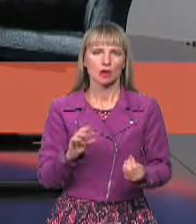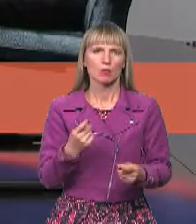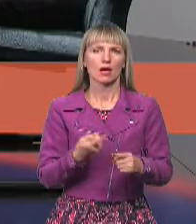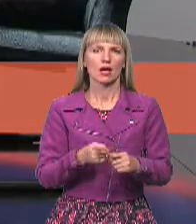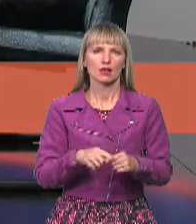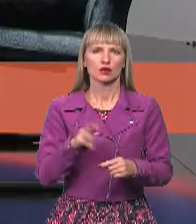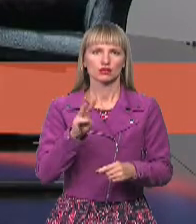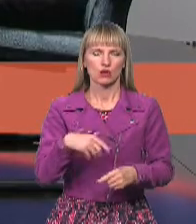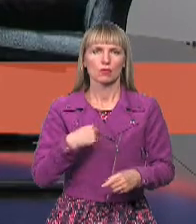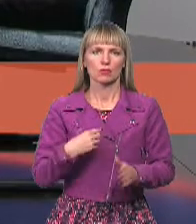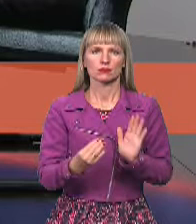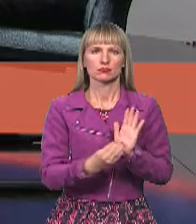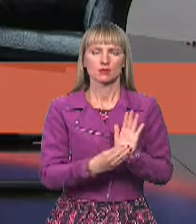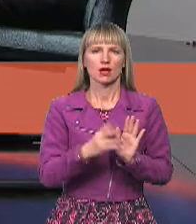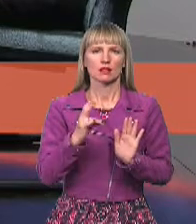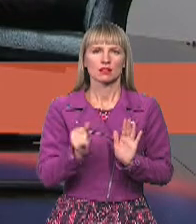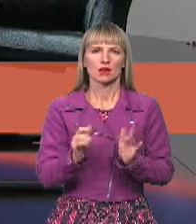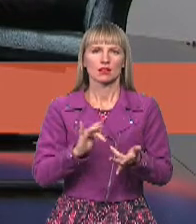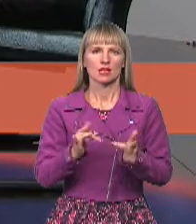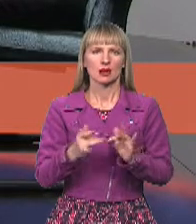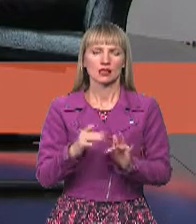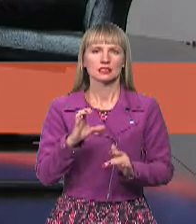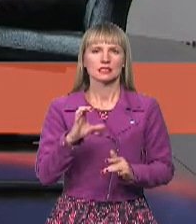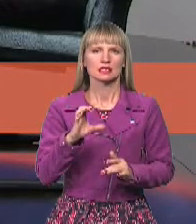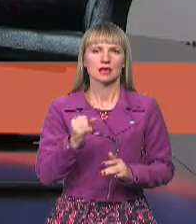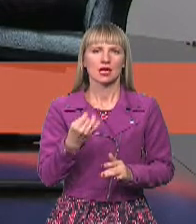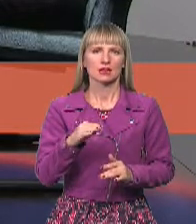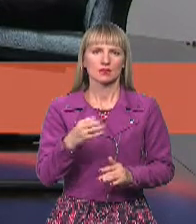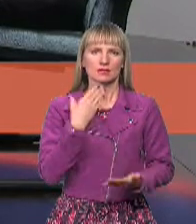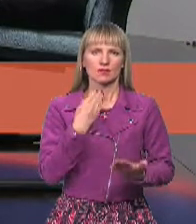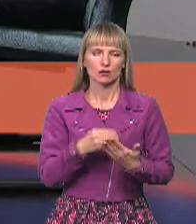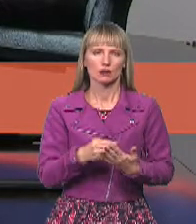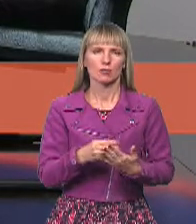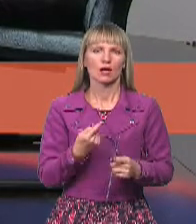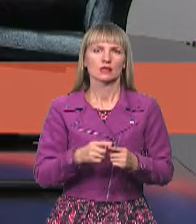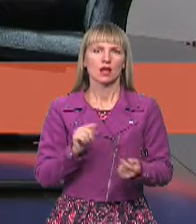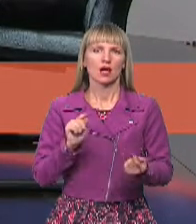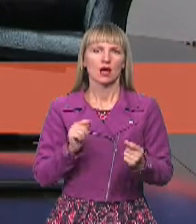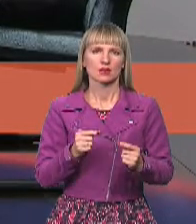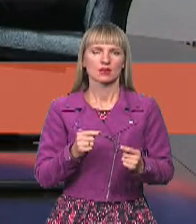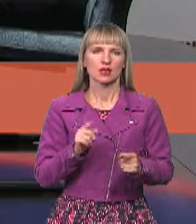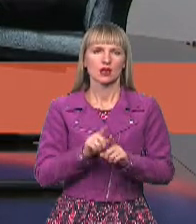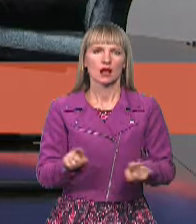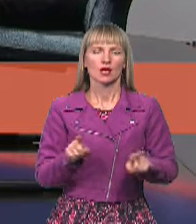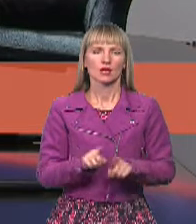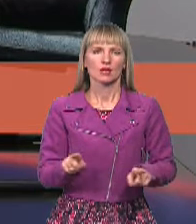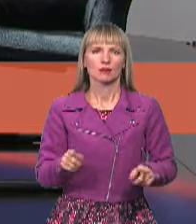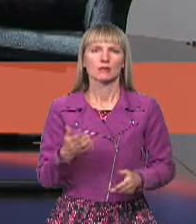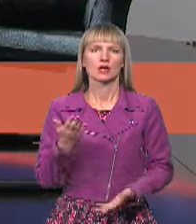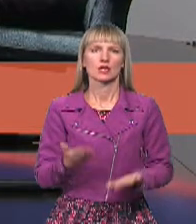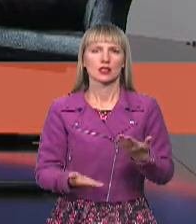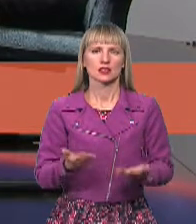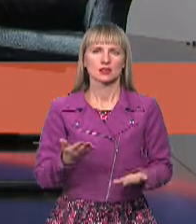вывешиваем информацию на своем сайте. В отношении этого своего рода антиреклама тому или иному субъекту хозяйствования.